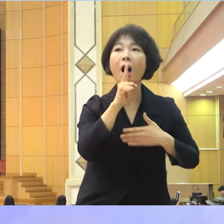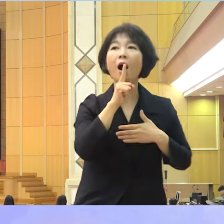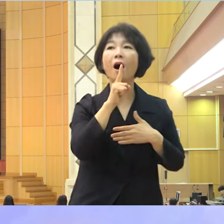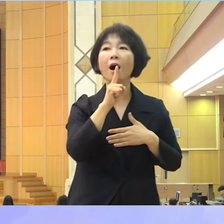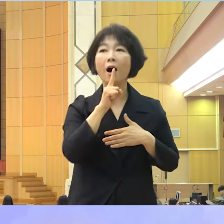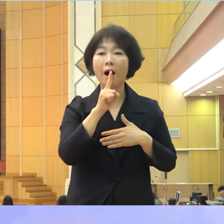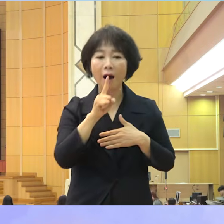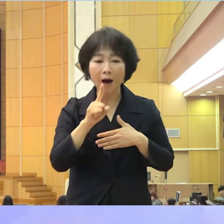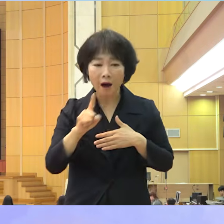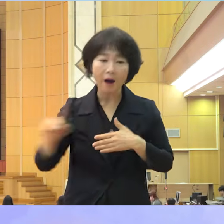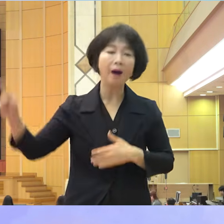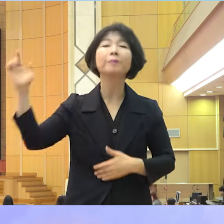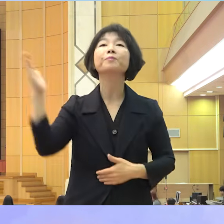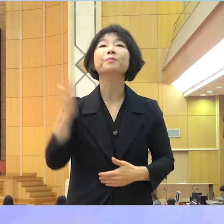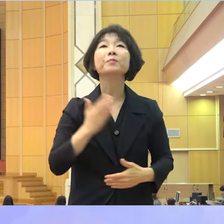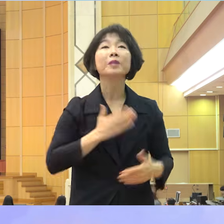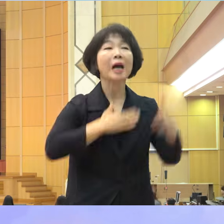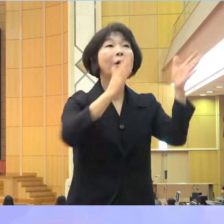승리함이라.